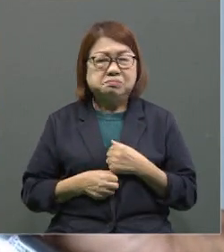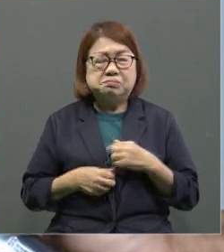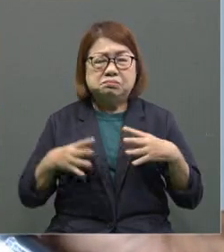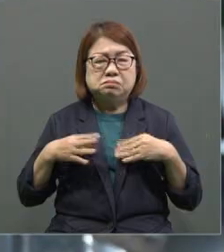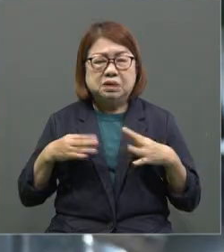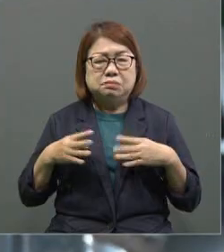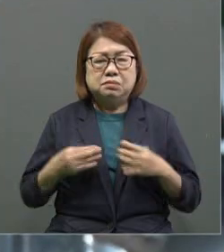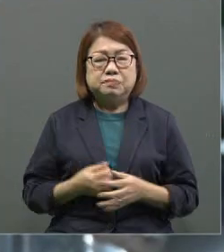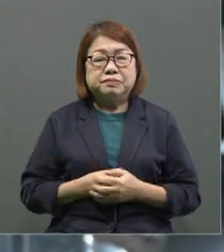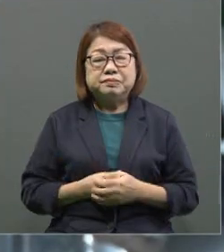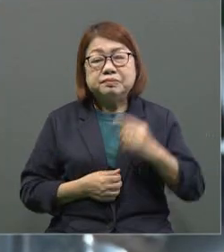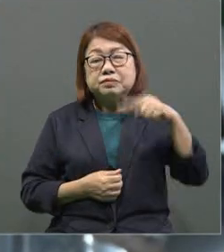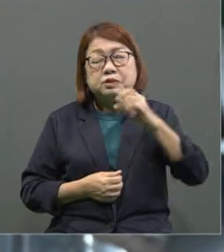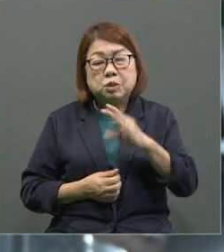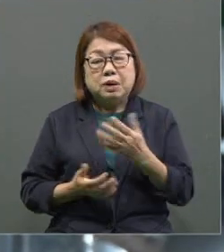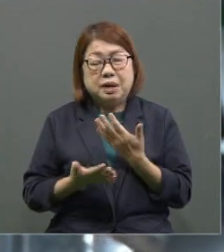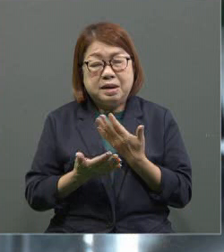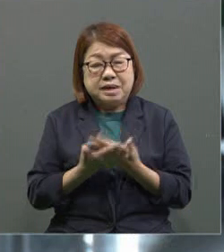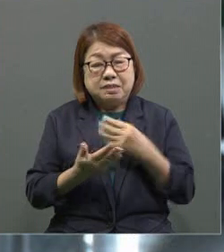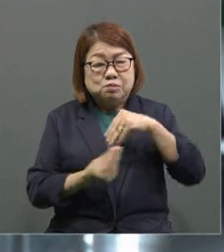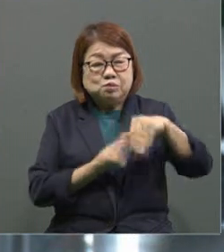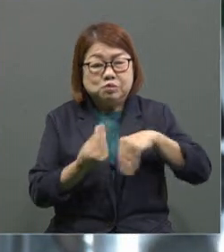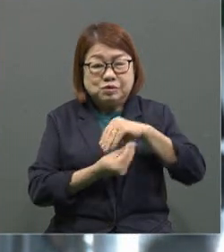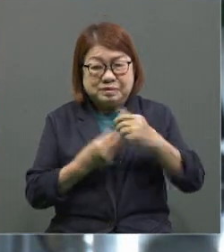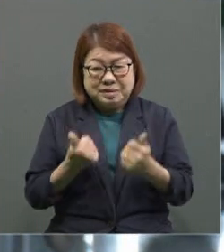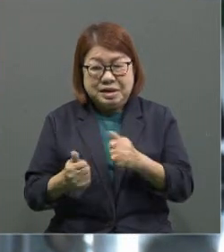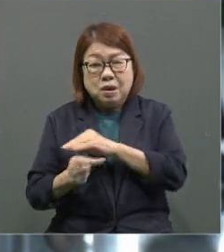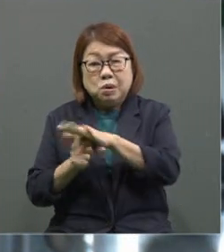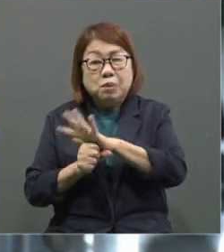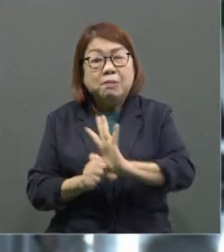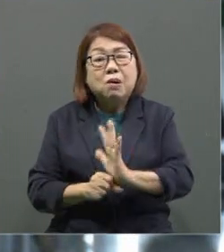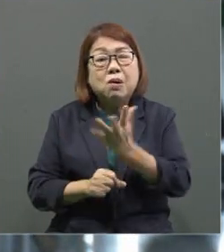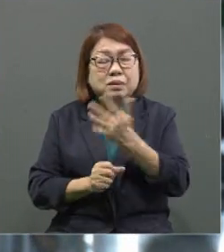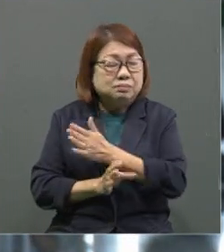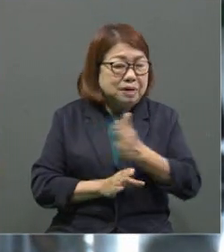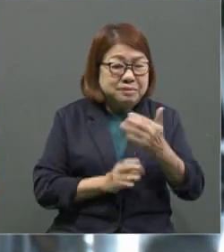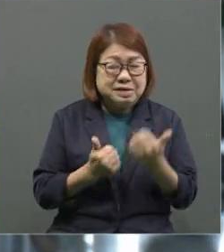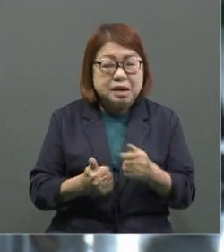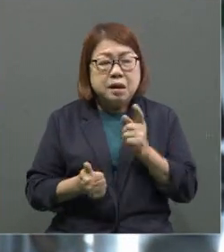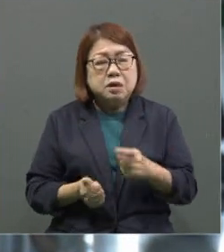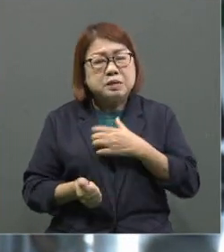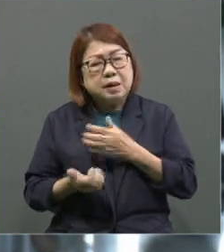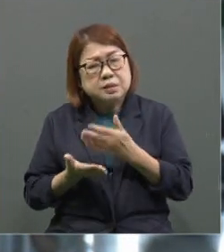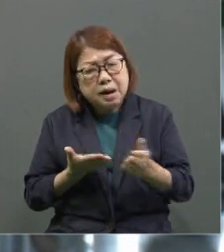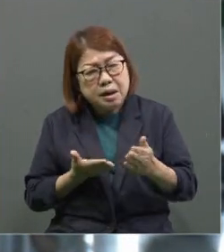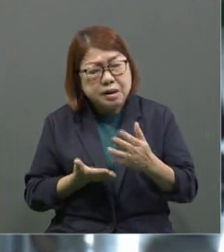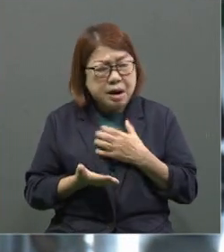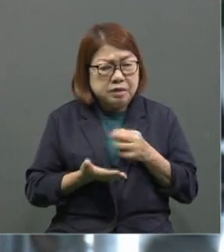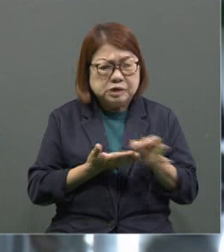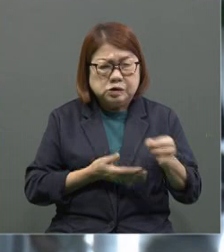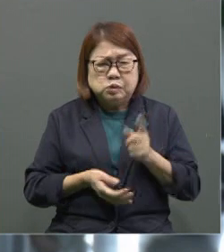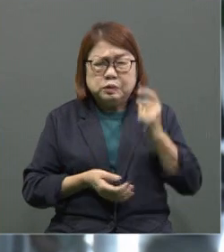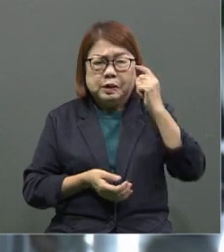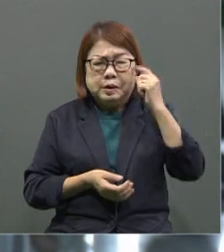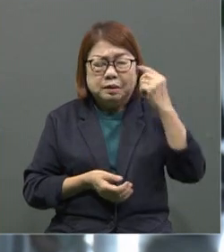นี้สักเท่าไหร่อ่ะค่ะถ้าในเศรษฐกิจช่วงนี้ตั้งแต่หลังโควิดอ่ะนะคะก็จะใช้อะไรหรือจะซื้ออะไรก็ต้องคิดมากขึ้นเพราะ